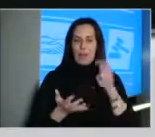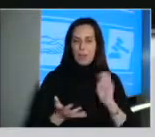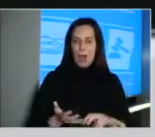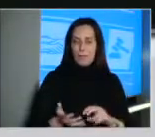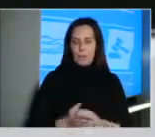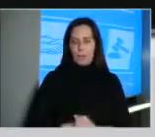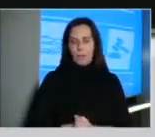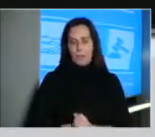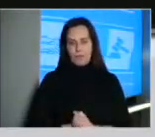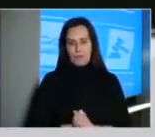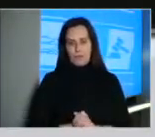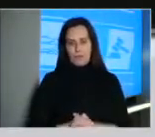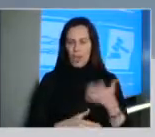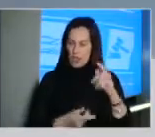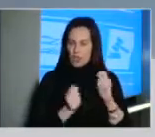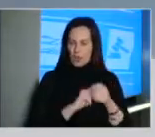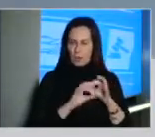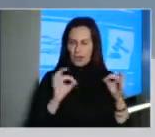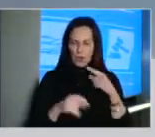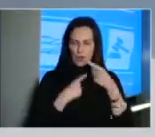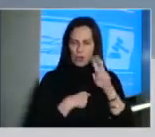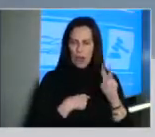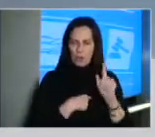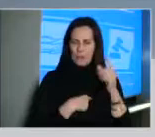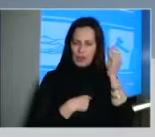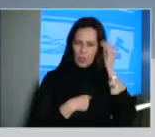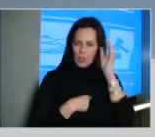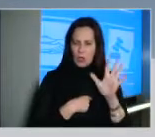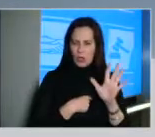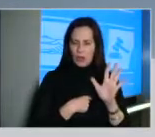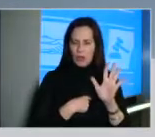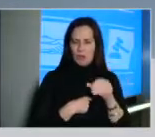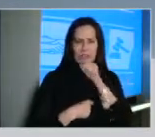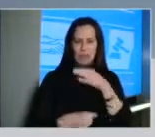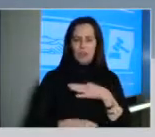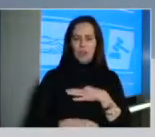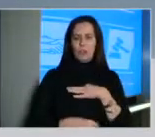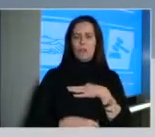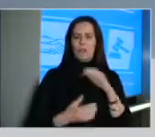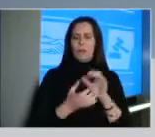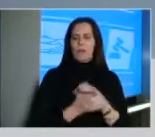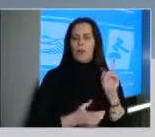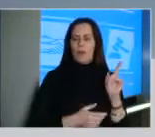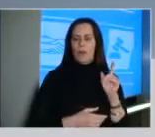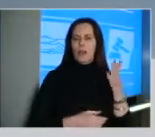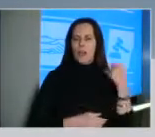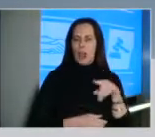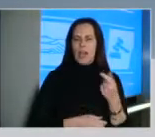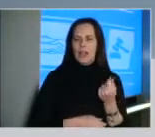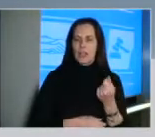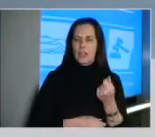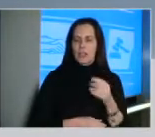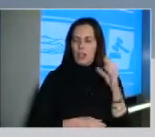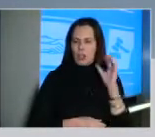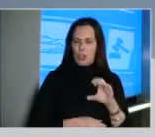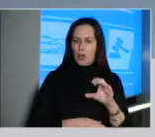אוקיי, אז בוא נדבר על החלק הראשון, כי היה שינוי בתחילת שנות ה-2000, ואני זוכר כן, אפילו כן. מסבתא שלי ומחברות שלה, שהיה כסף והשקיעו